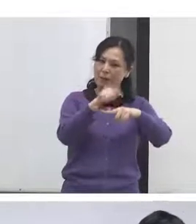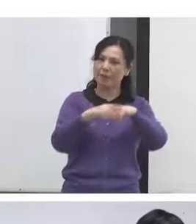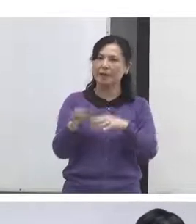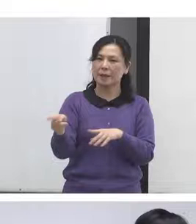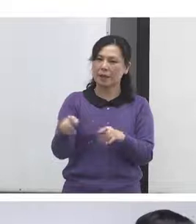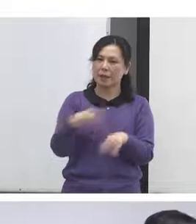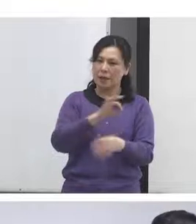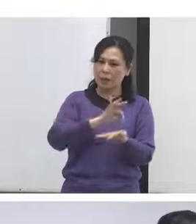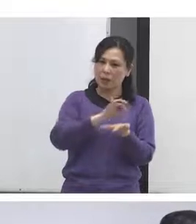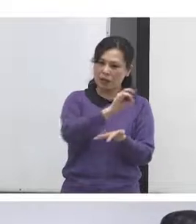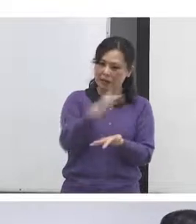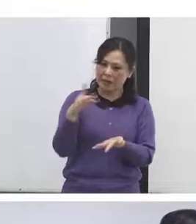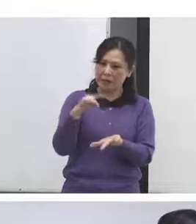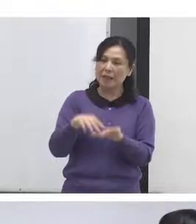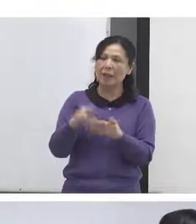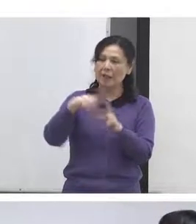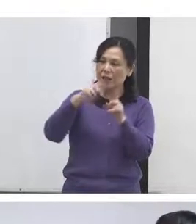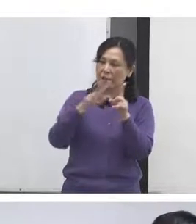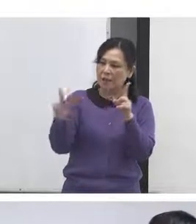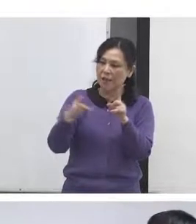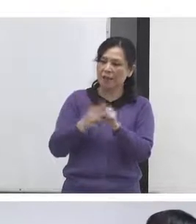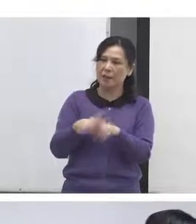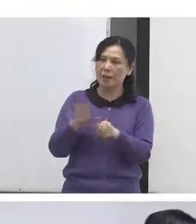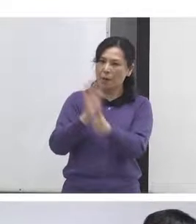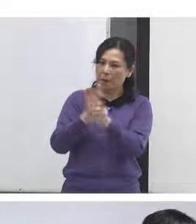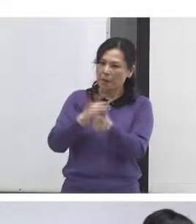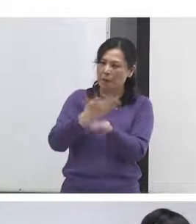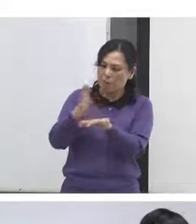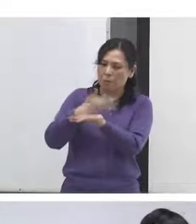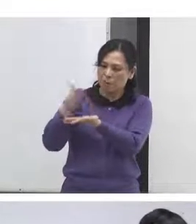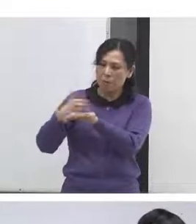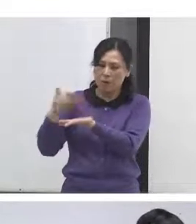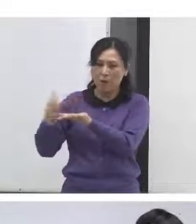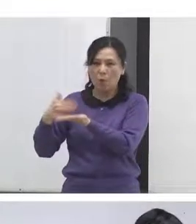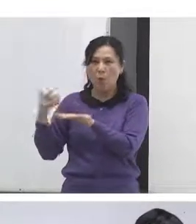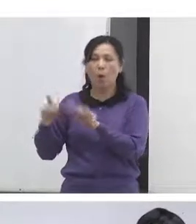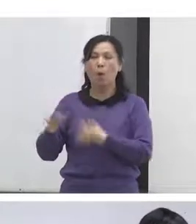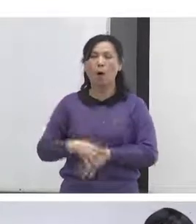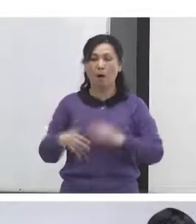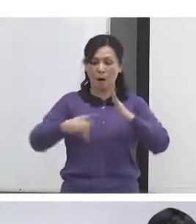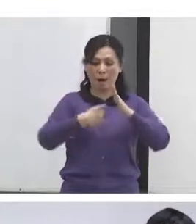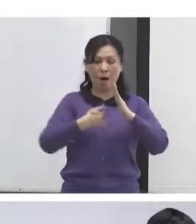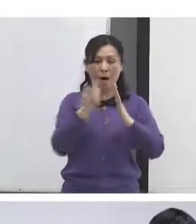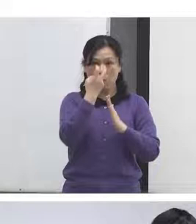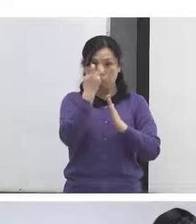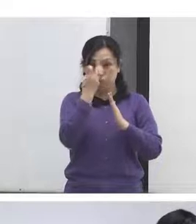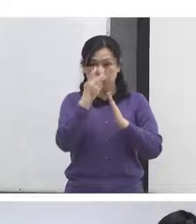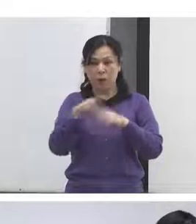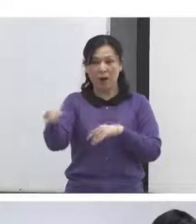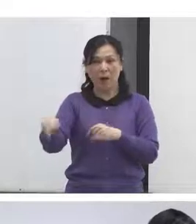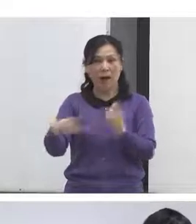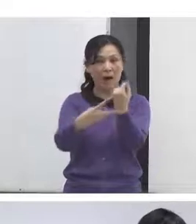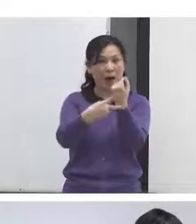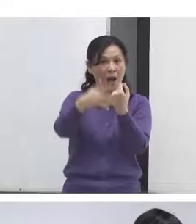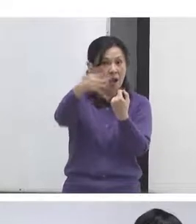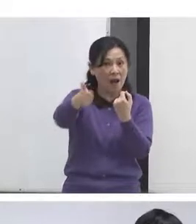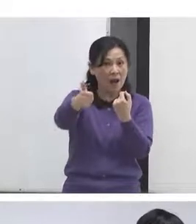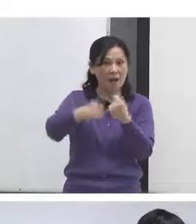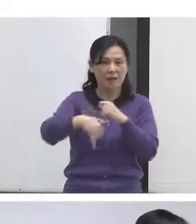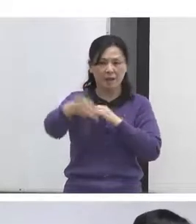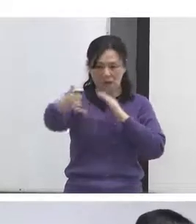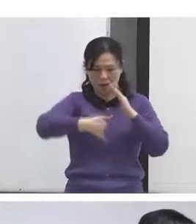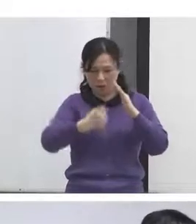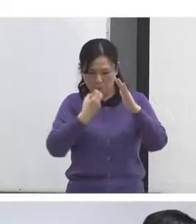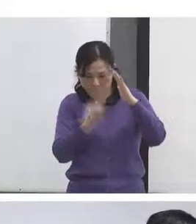理特殊的各种情境，就一直处理下去。然后另外就是因为居家检疫，它是需要有村里干事去访谈，就是确定你是不是在